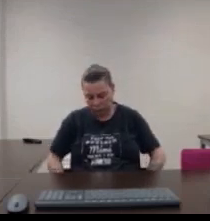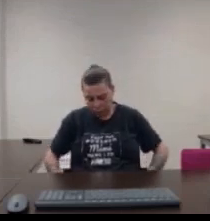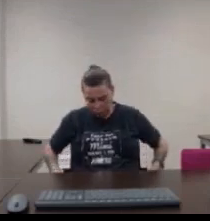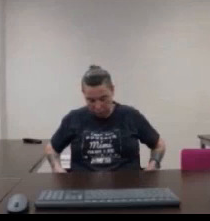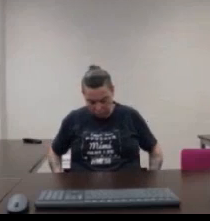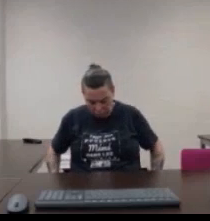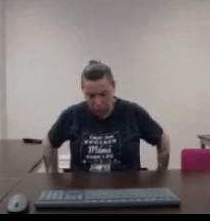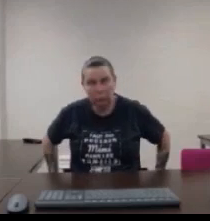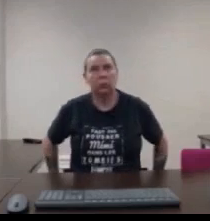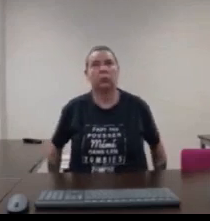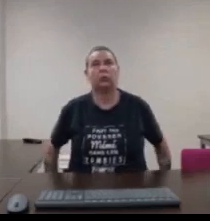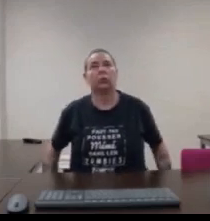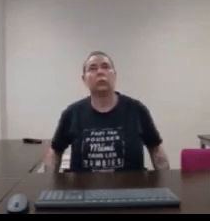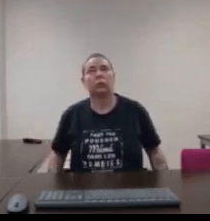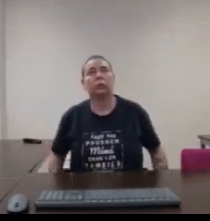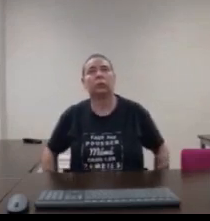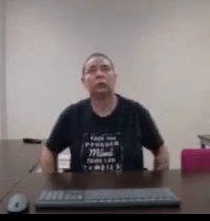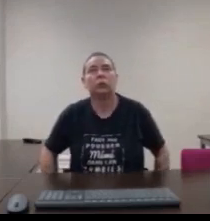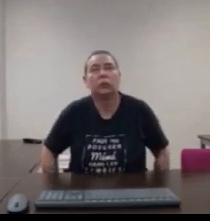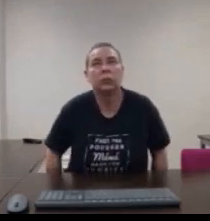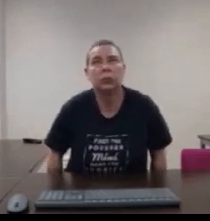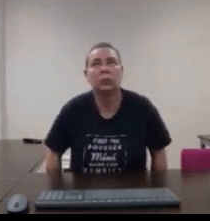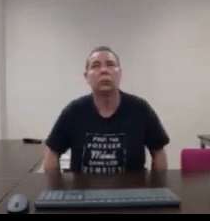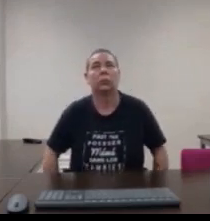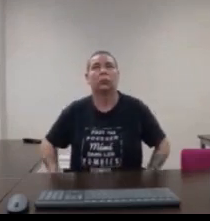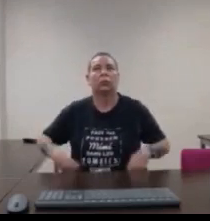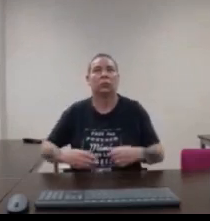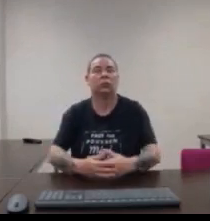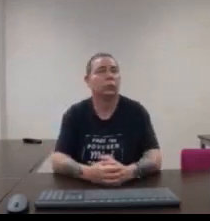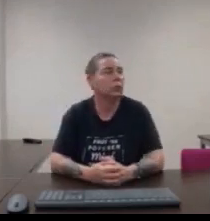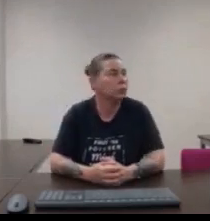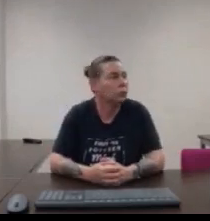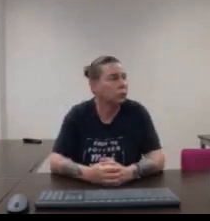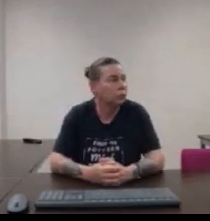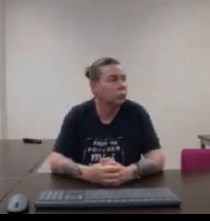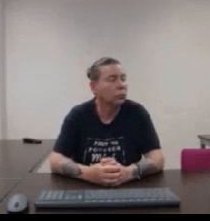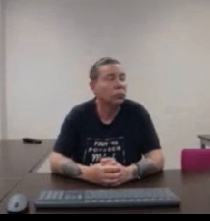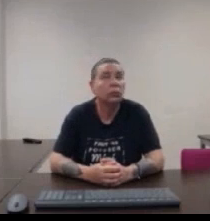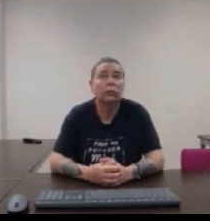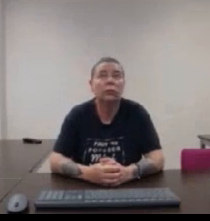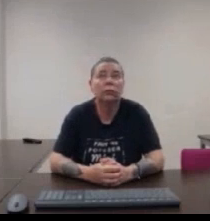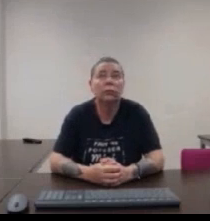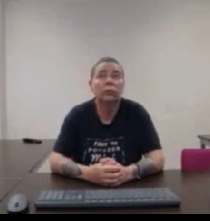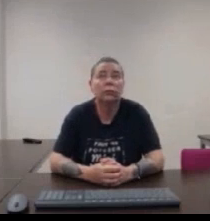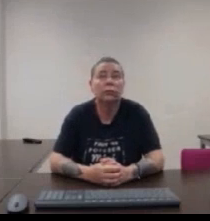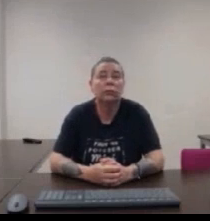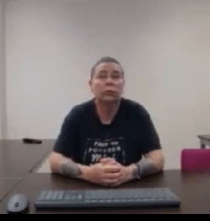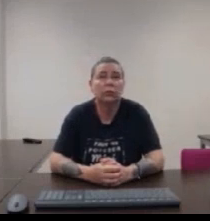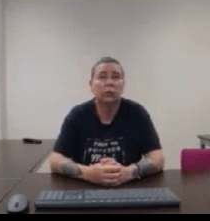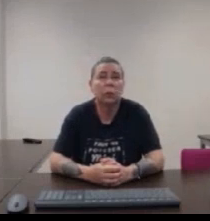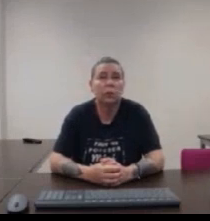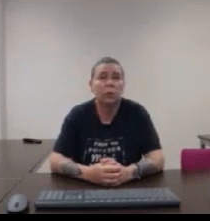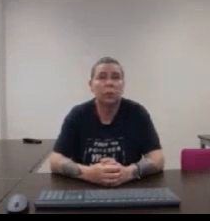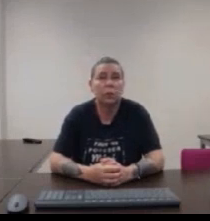les feuilles glissent pas et tout ça, mais vous pouvez largement en improviser un à placer entre votre clavier et votre écran. Après, il y